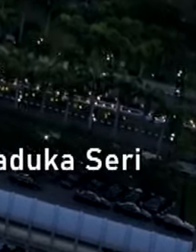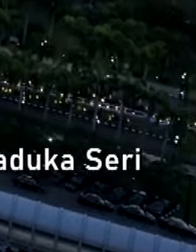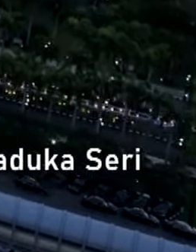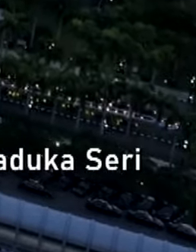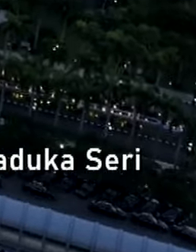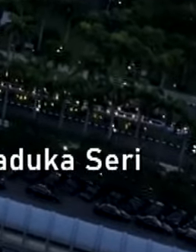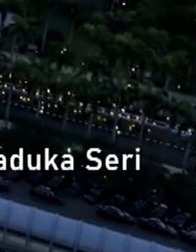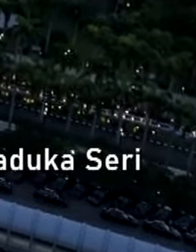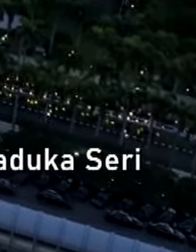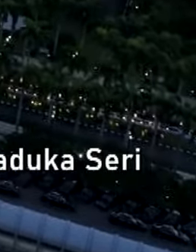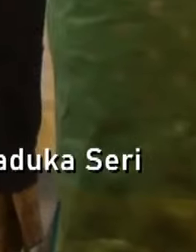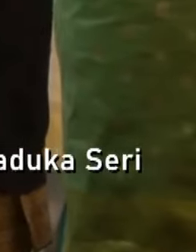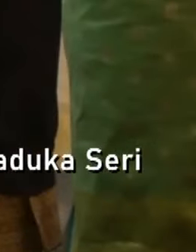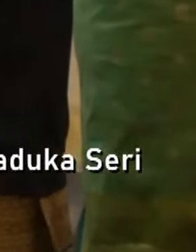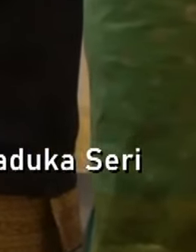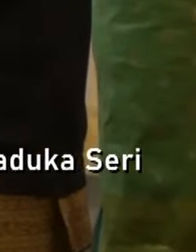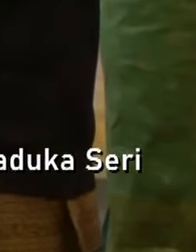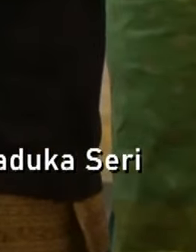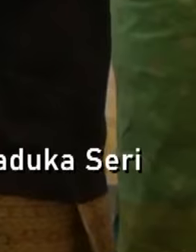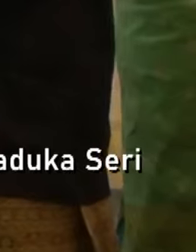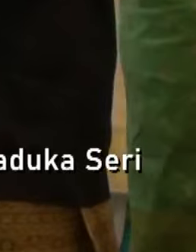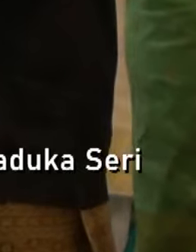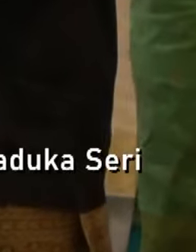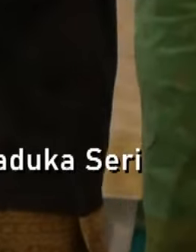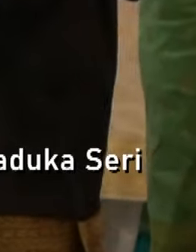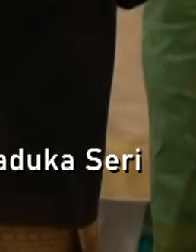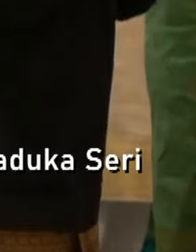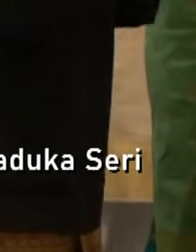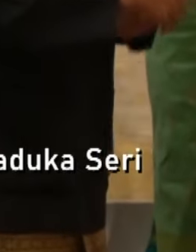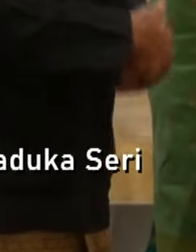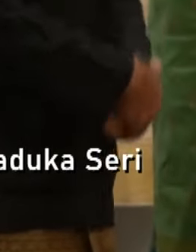أشهد أن لا إله إلا